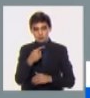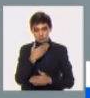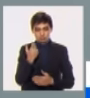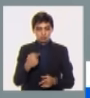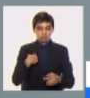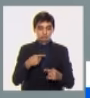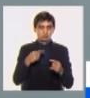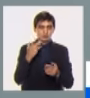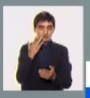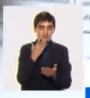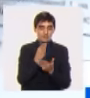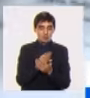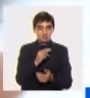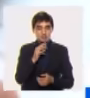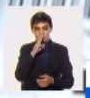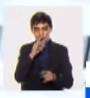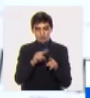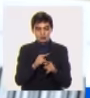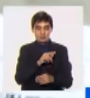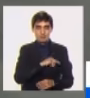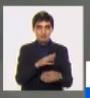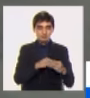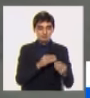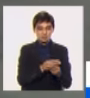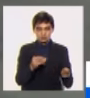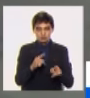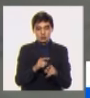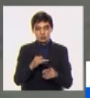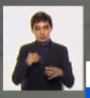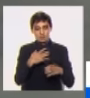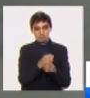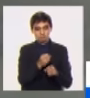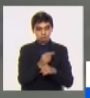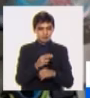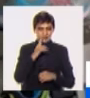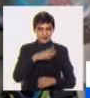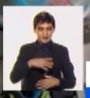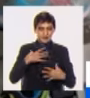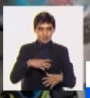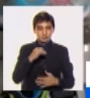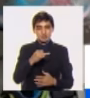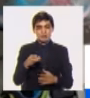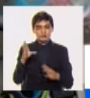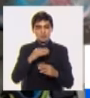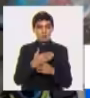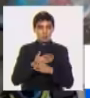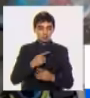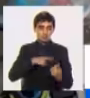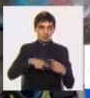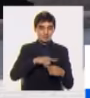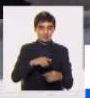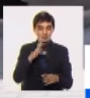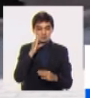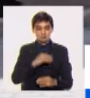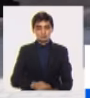смогли сохранить заработную плату нашим сотрудникам никого не сократив и это помогло нашему бизнесу продержаться